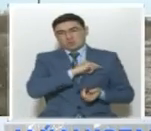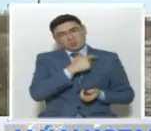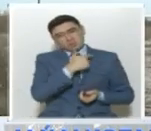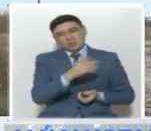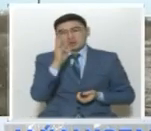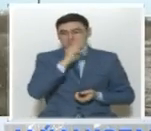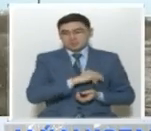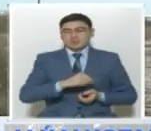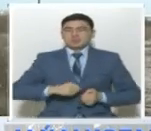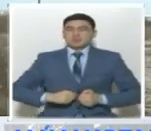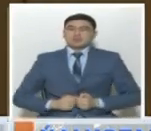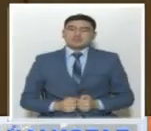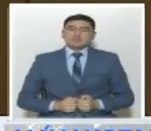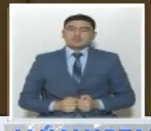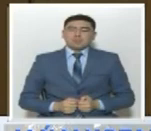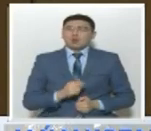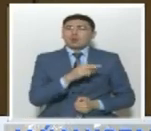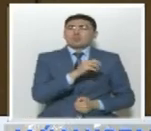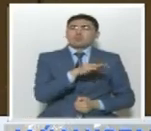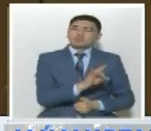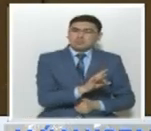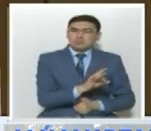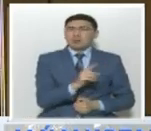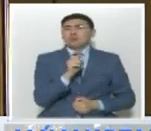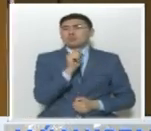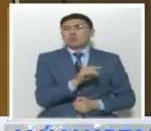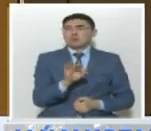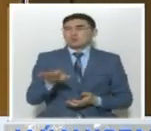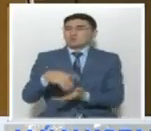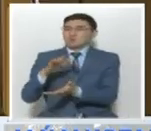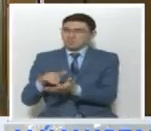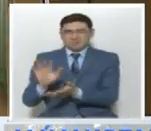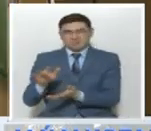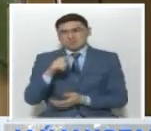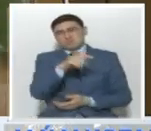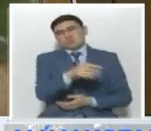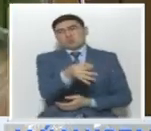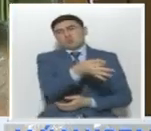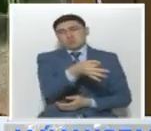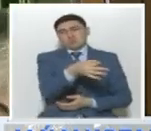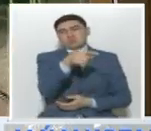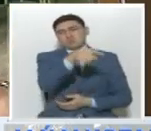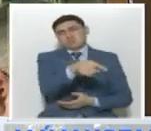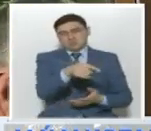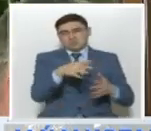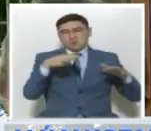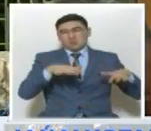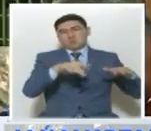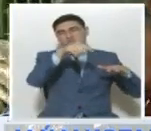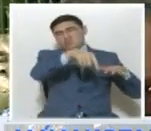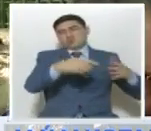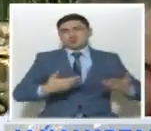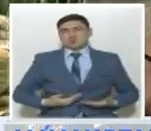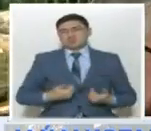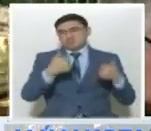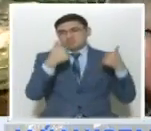аралға табан тірейді екен. Пётр Лупенков үшін қаланың қымғуыт тіршілігінен аралдағы жанға жайлы тыныштық жүзесі артық. Өркенеттен алыс